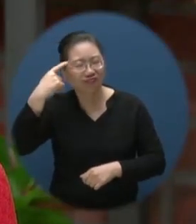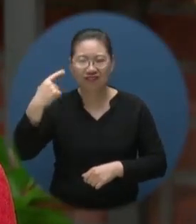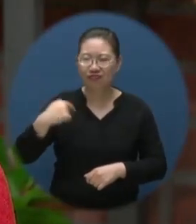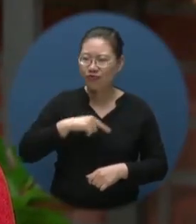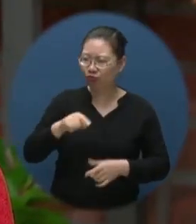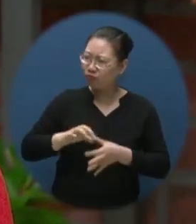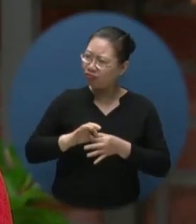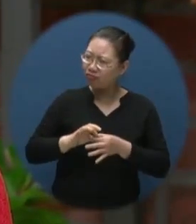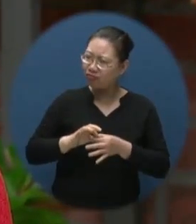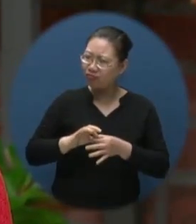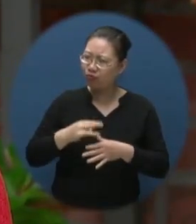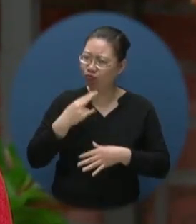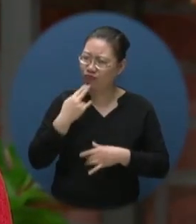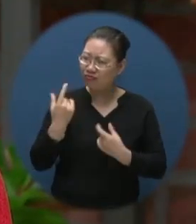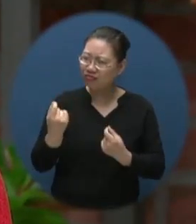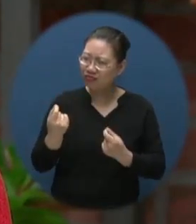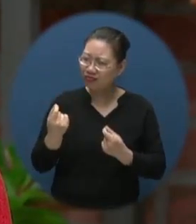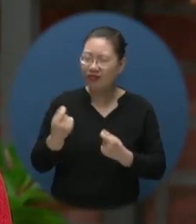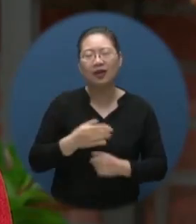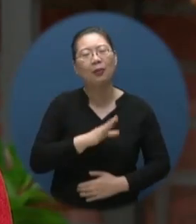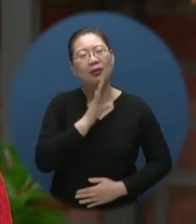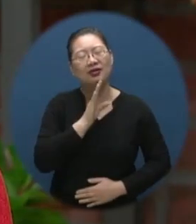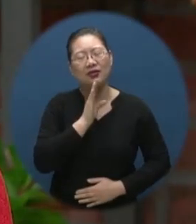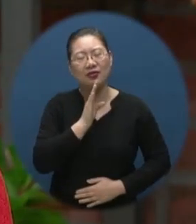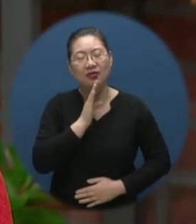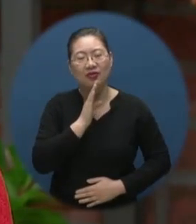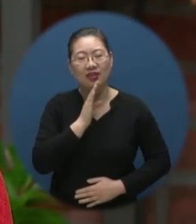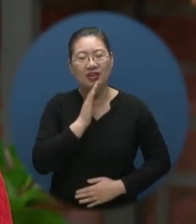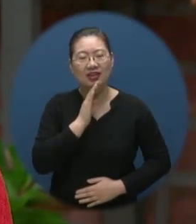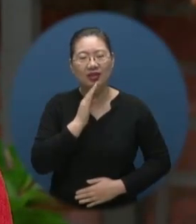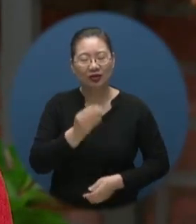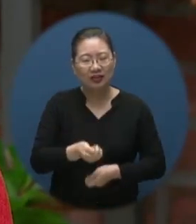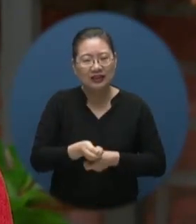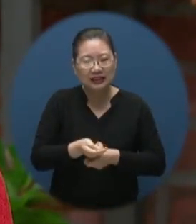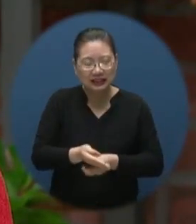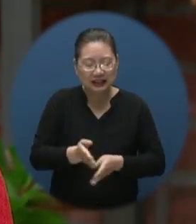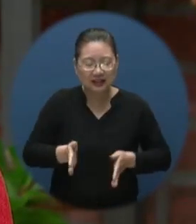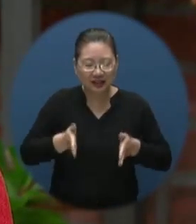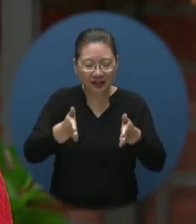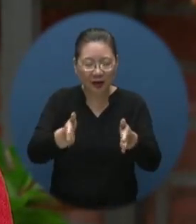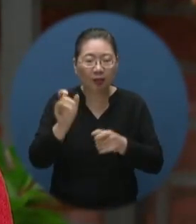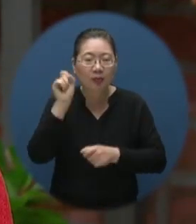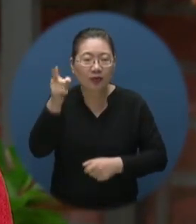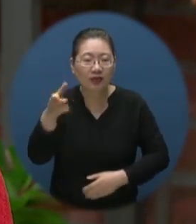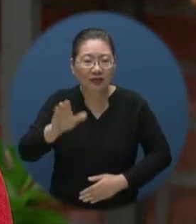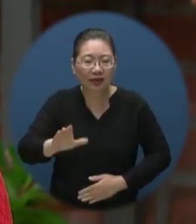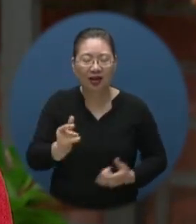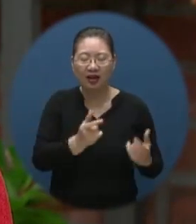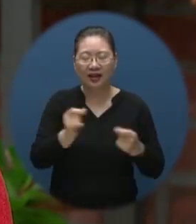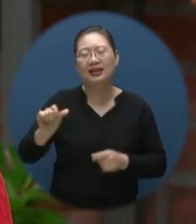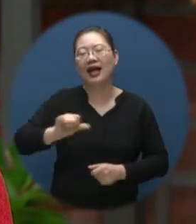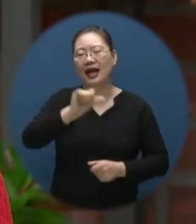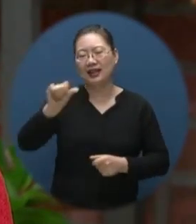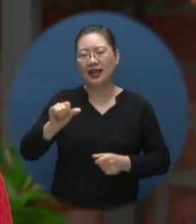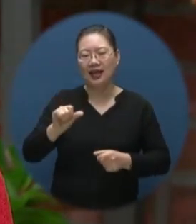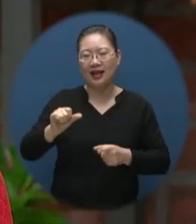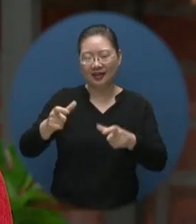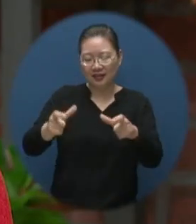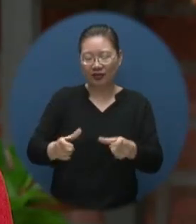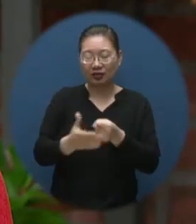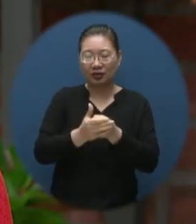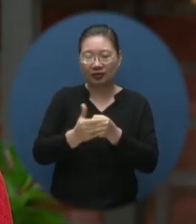그렇죠. 예. 거리상으로는 먼데요. 예. 같은 아세아권이 돼서요. 물론. 예.